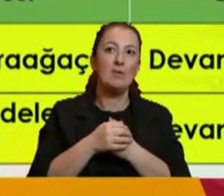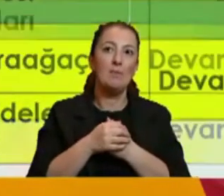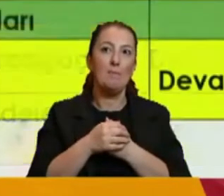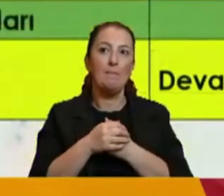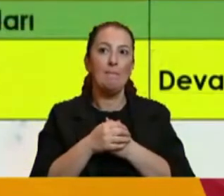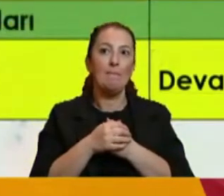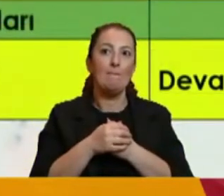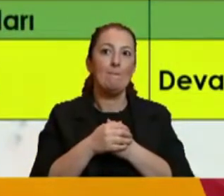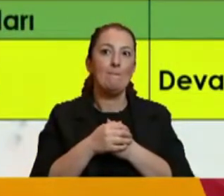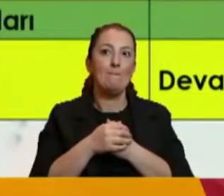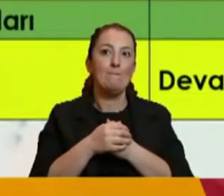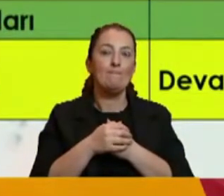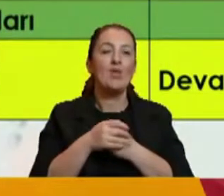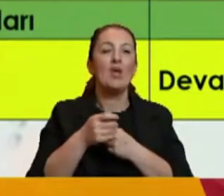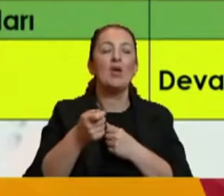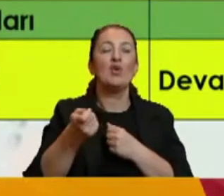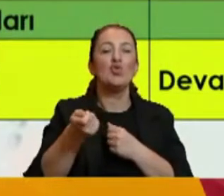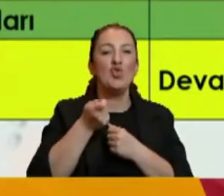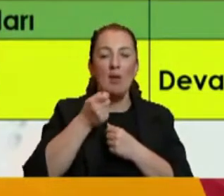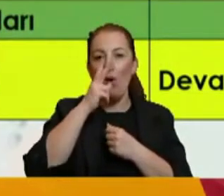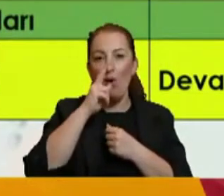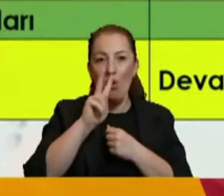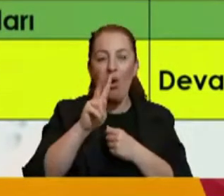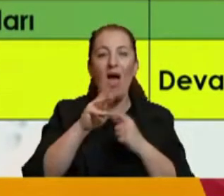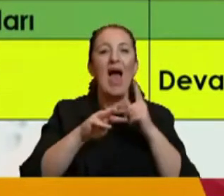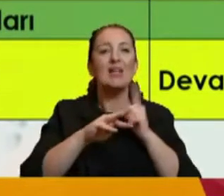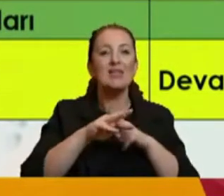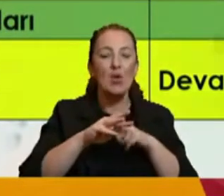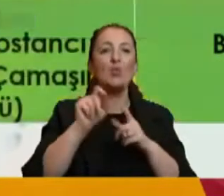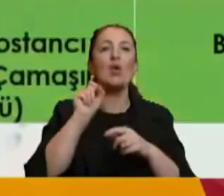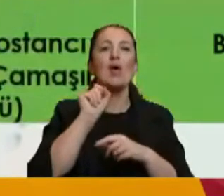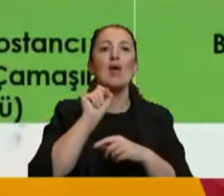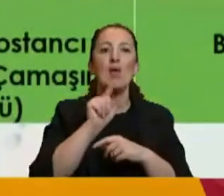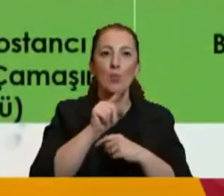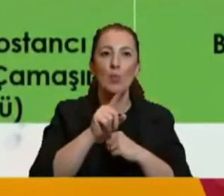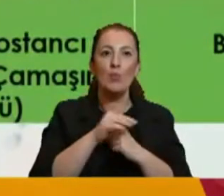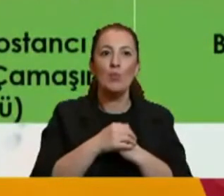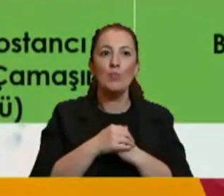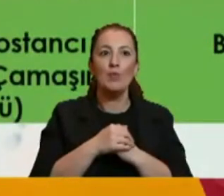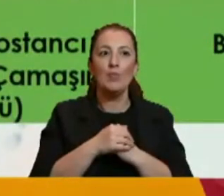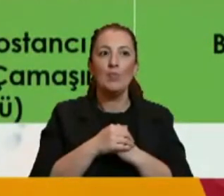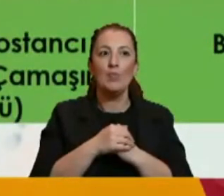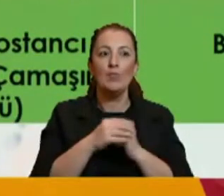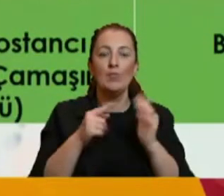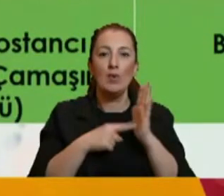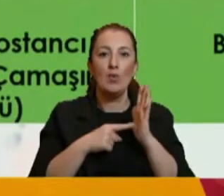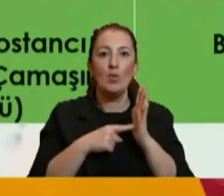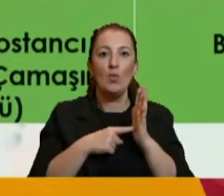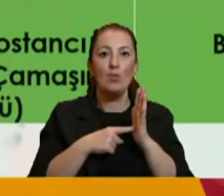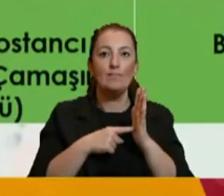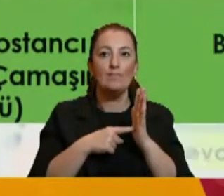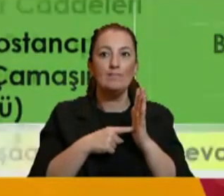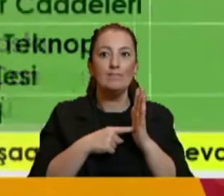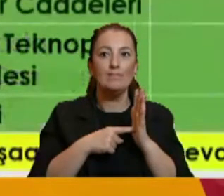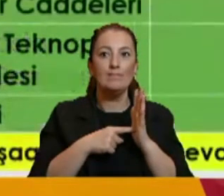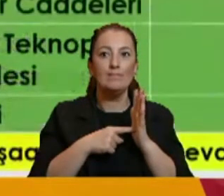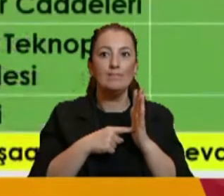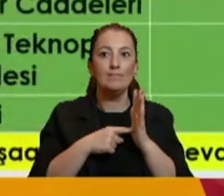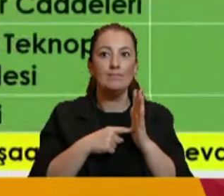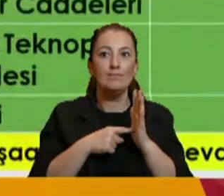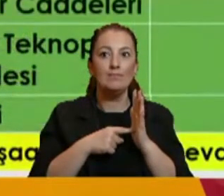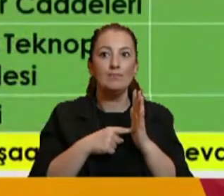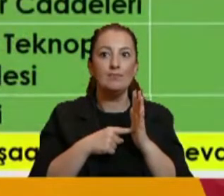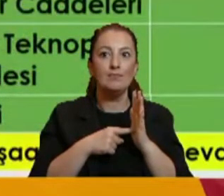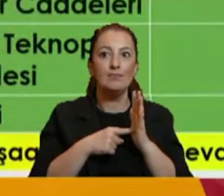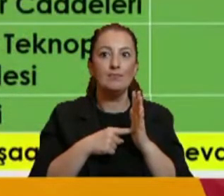bu daha sonra Çekmeköy Esenyurt Eyüp bu Kadıköy bu